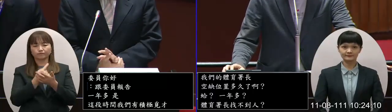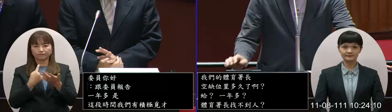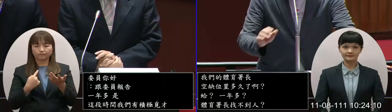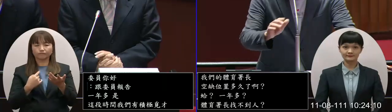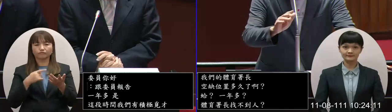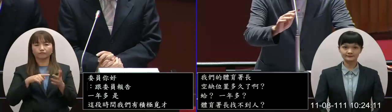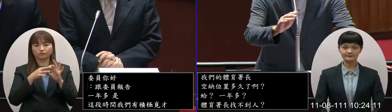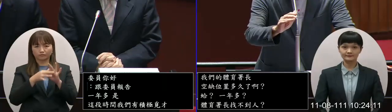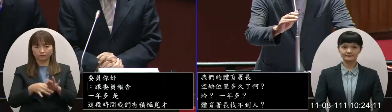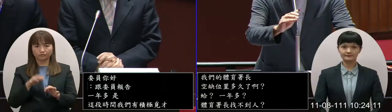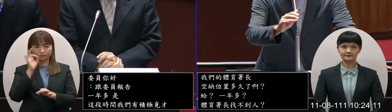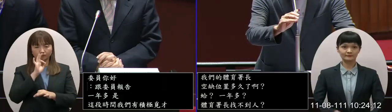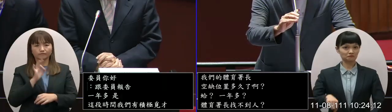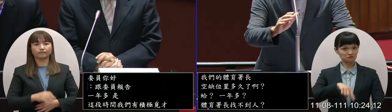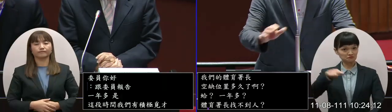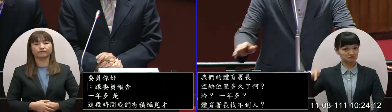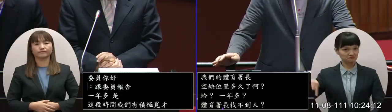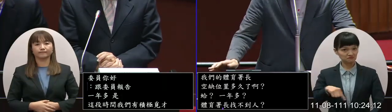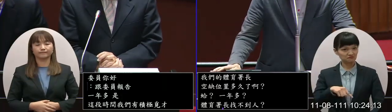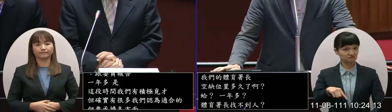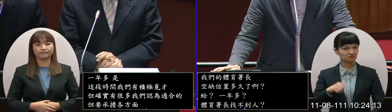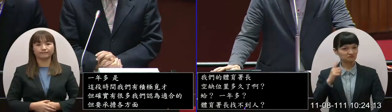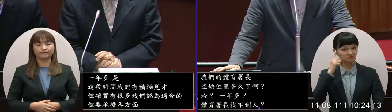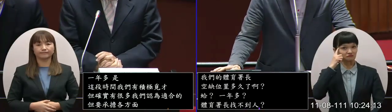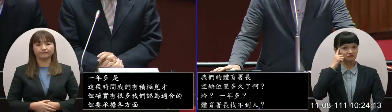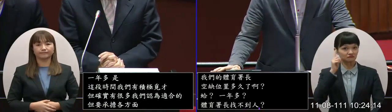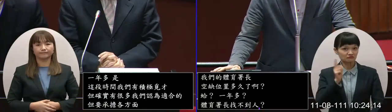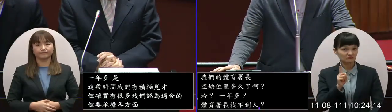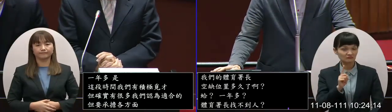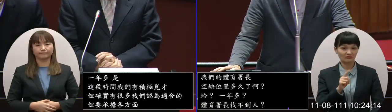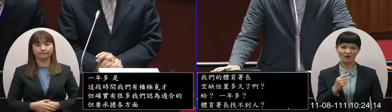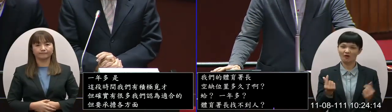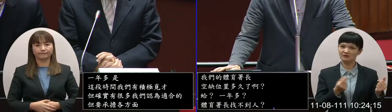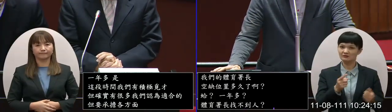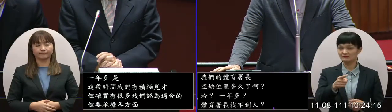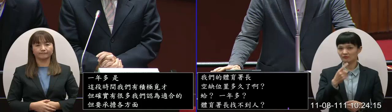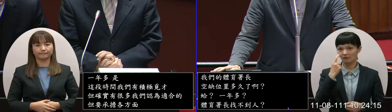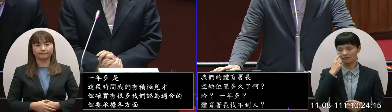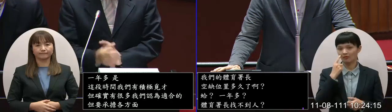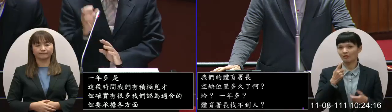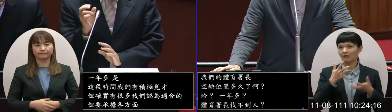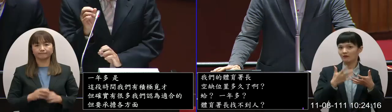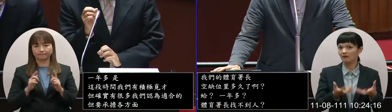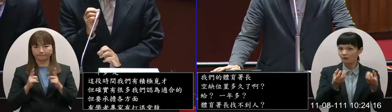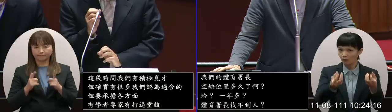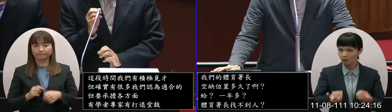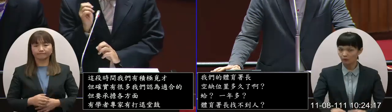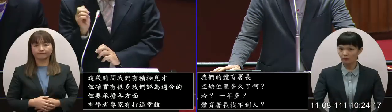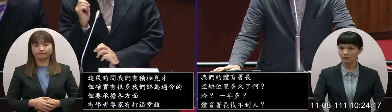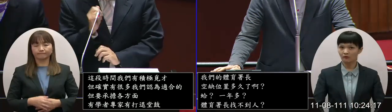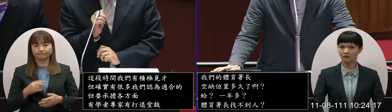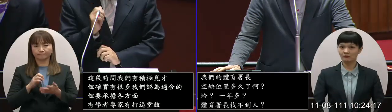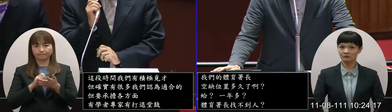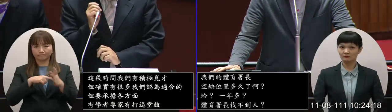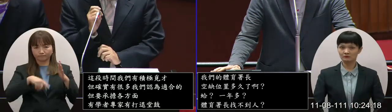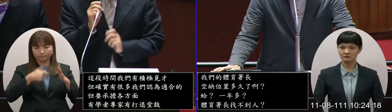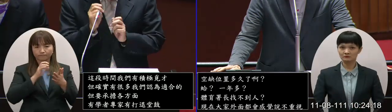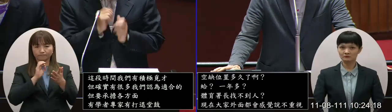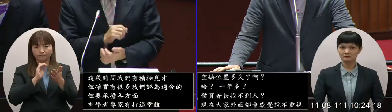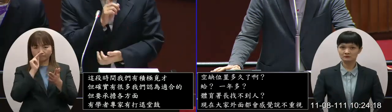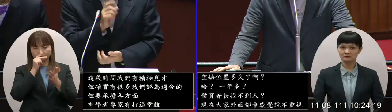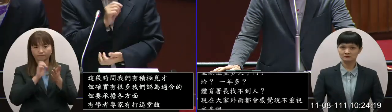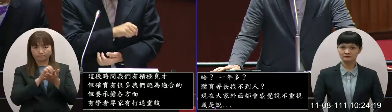续。 现在大家外面哦都会感觉说不重视啦。或是说， 我现在跟院长也特别报告